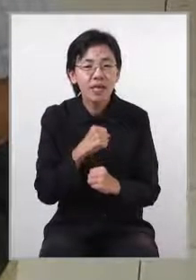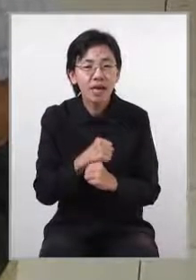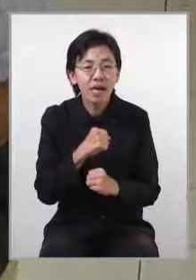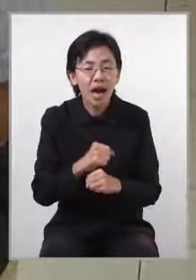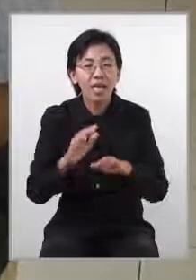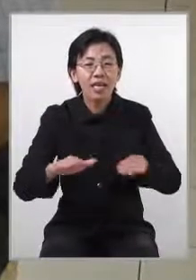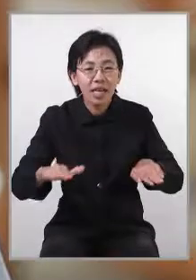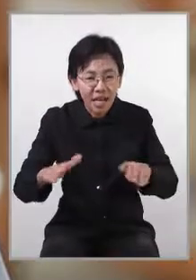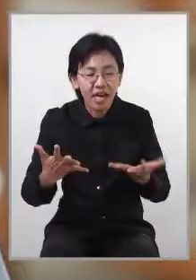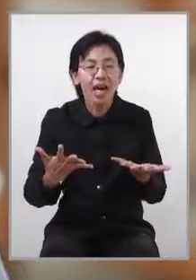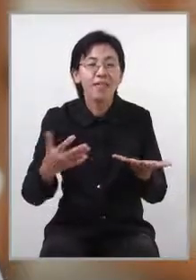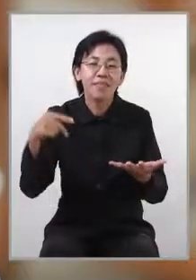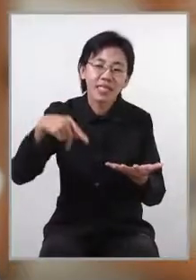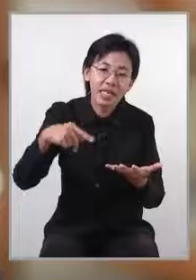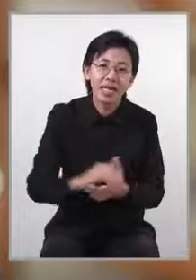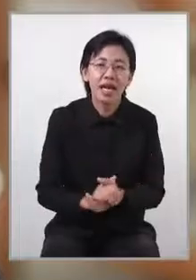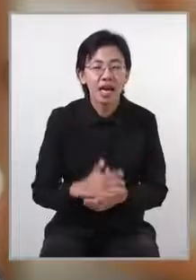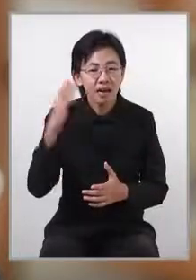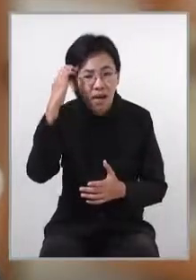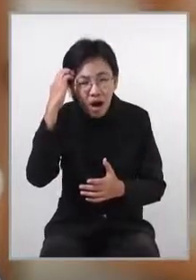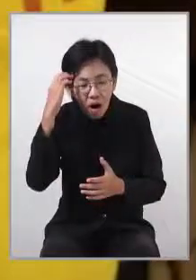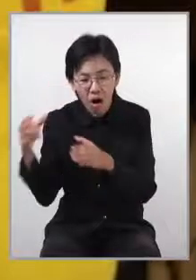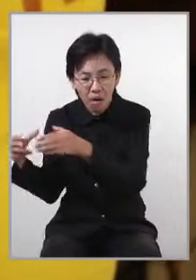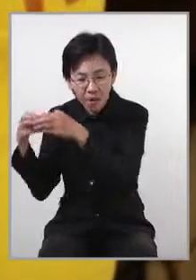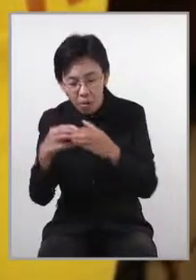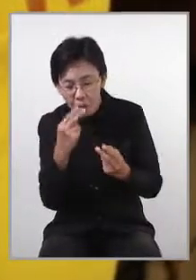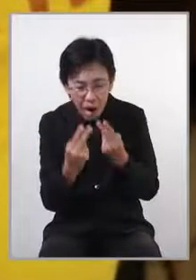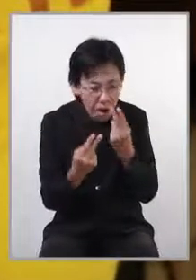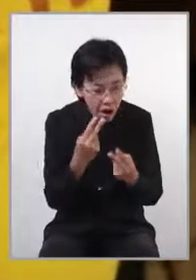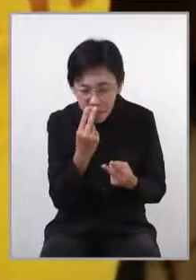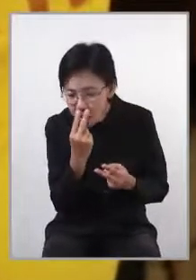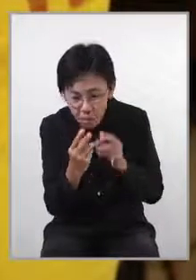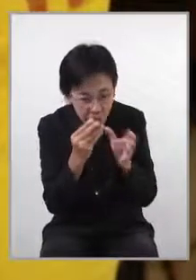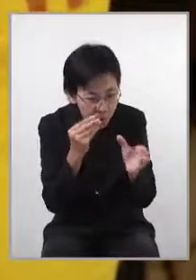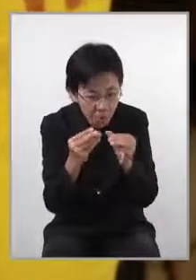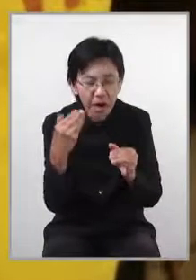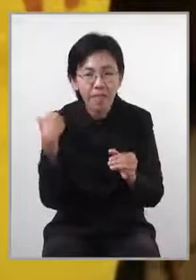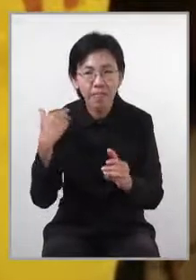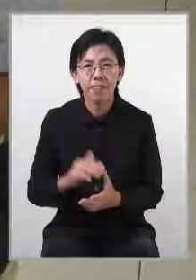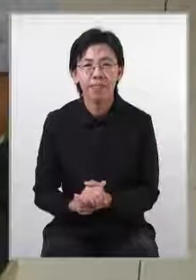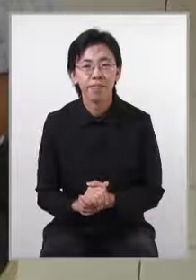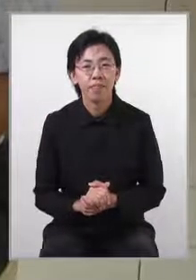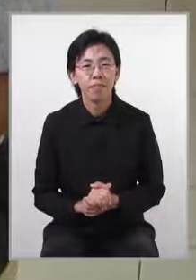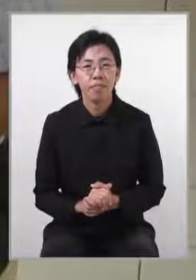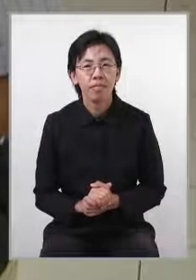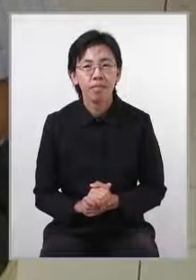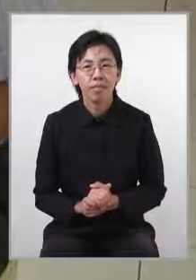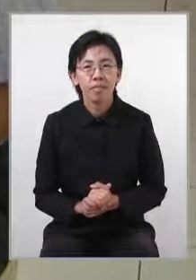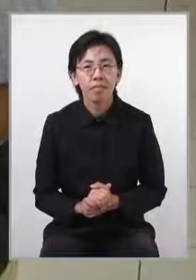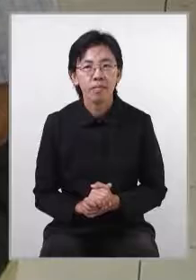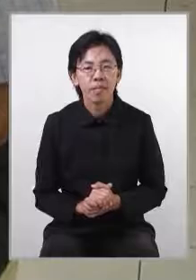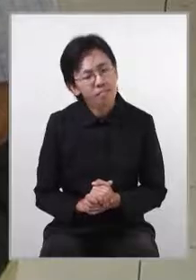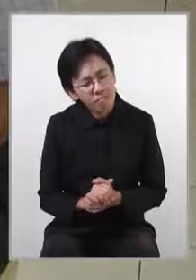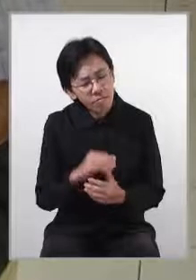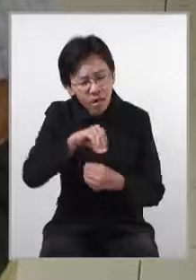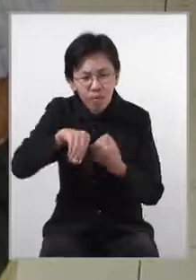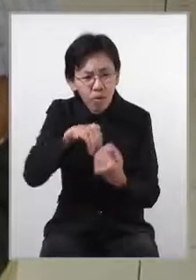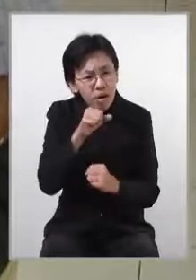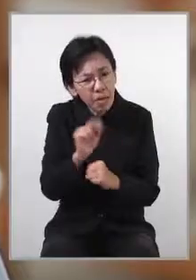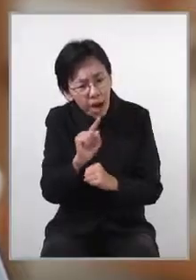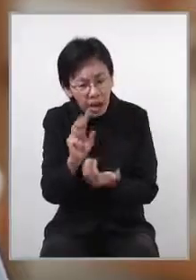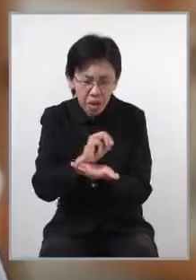เด็กพิเศษเนี่ยส่งคนมาดูงานผมเรื่อยๆนะฮะเขาก็เราอยู่ได้อย่างไร ครับ น